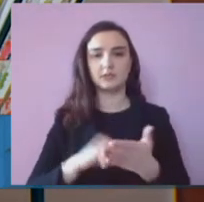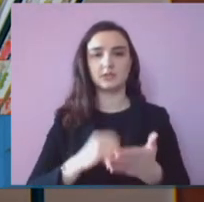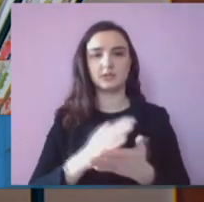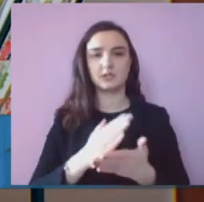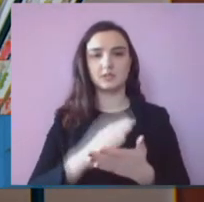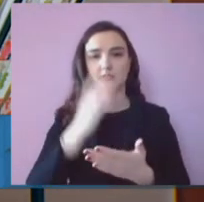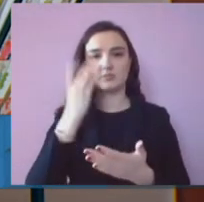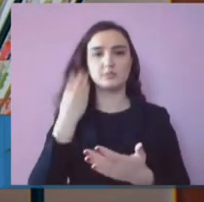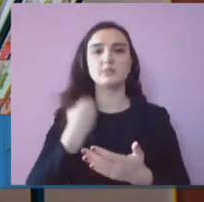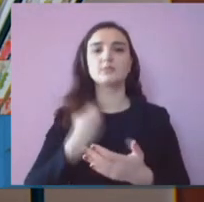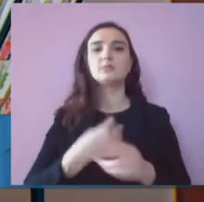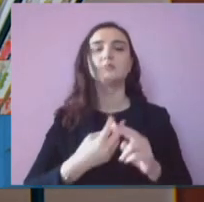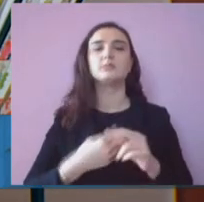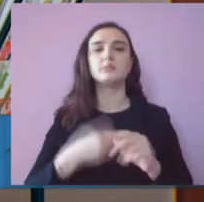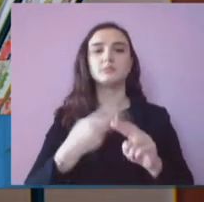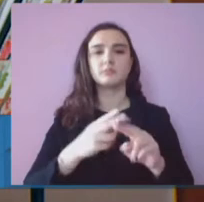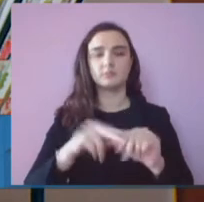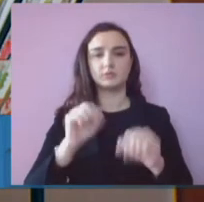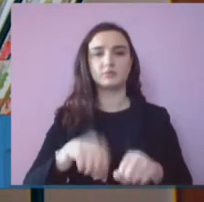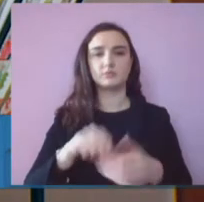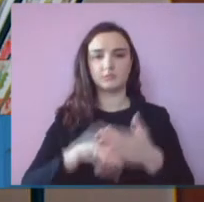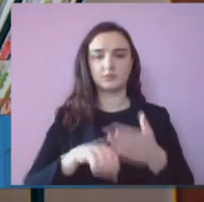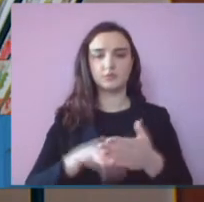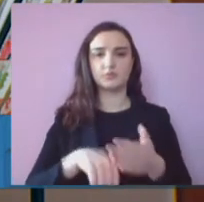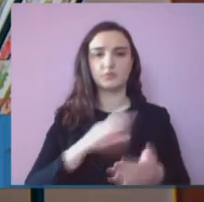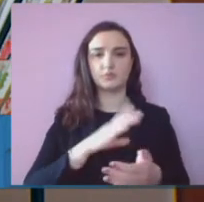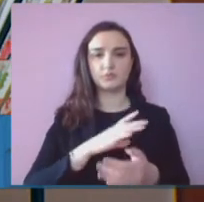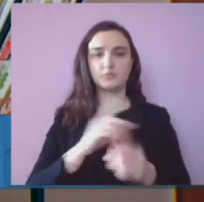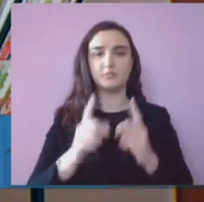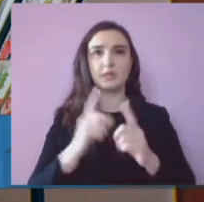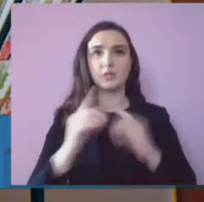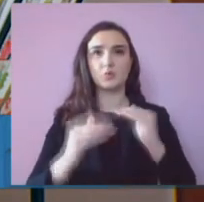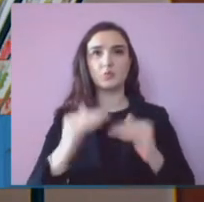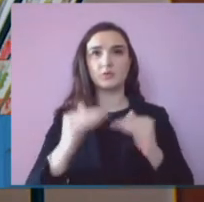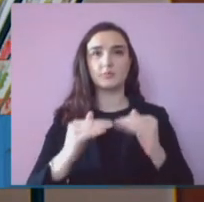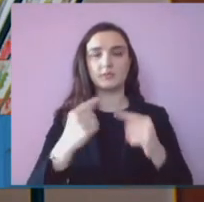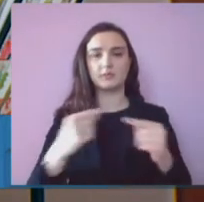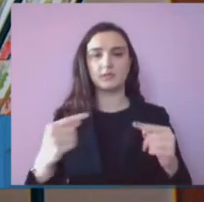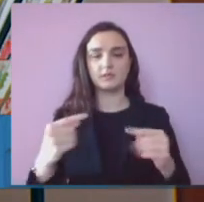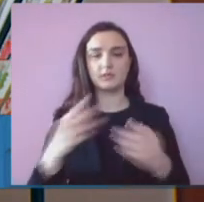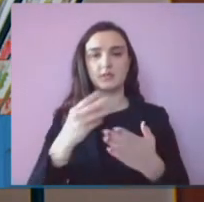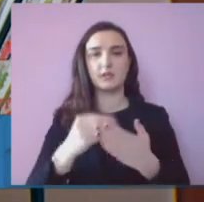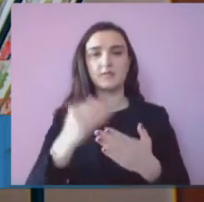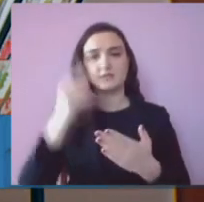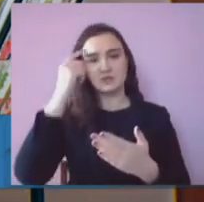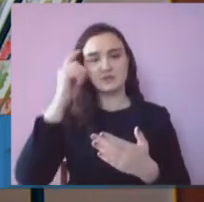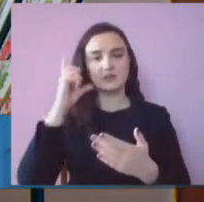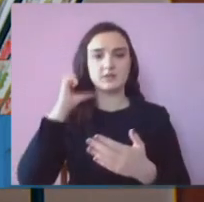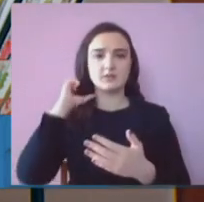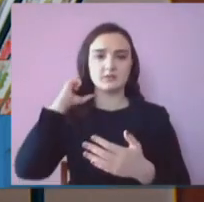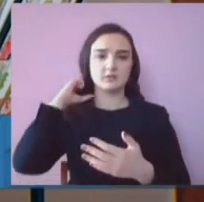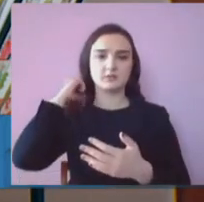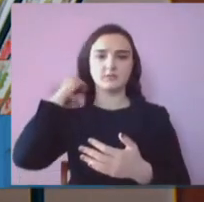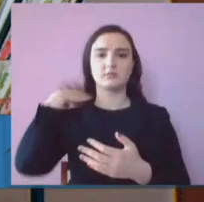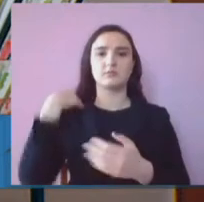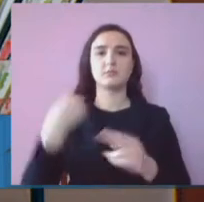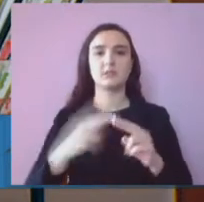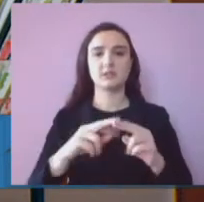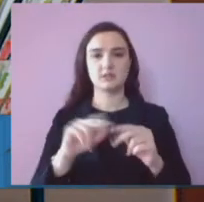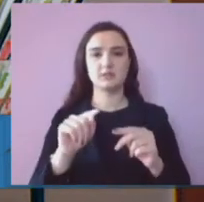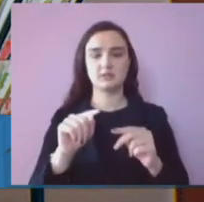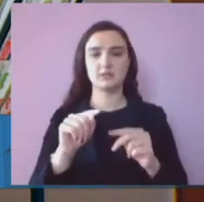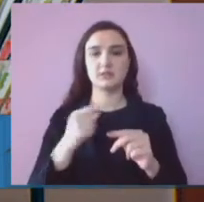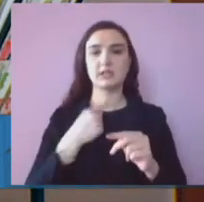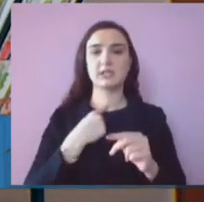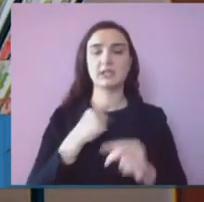მიზეზი შეიძლება იყოს, როგორც წეგანო ახსენებ, მარეგულირებელი მექანიზმების თავის ტვინის იმ სტრუქტურის, რომელიც არეგულირებს ფარისებრი ჯირკვლის